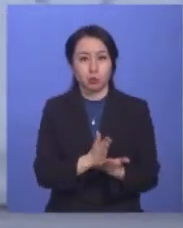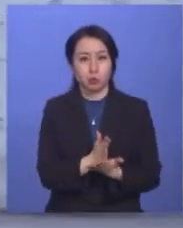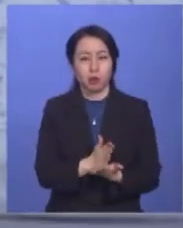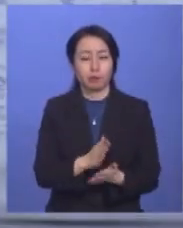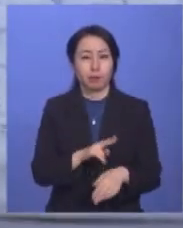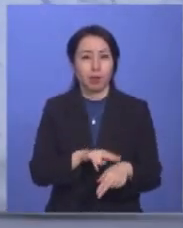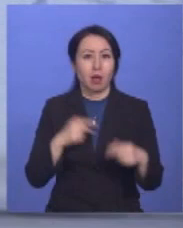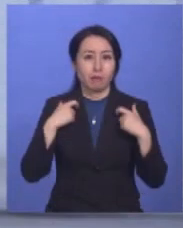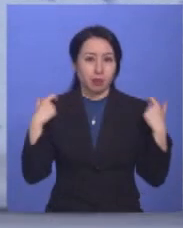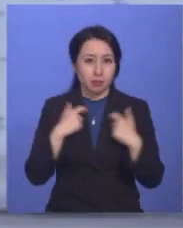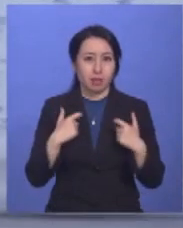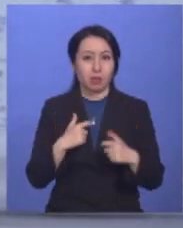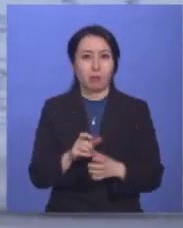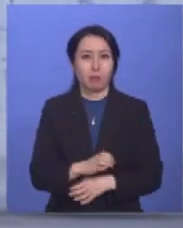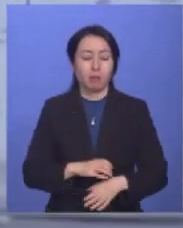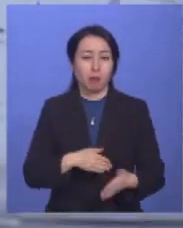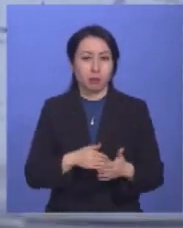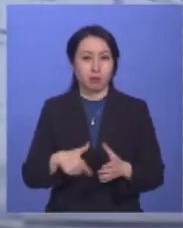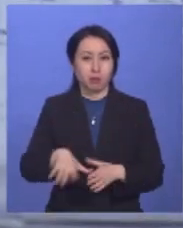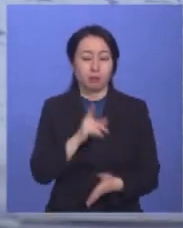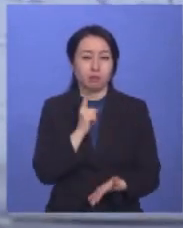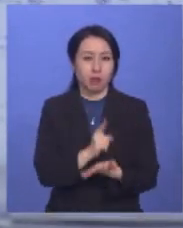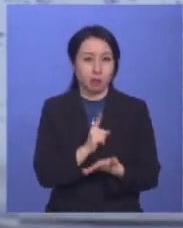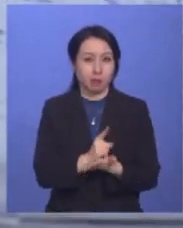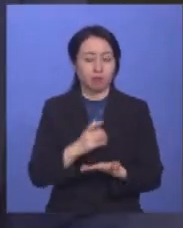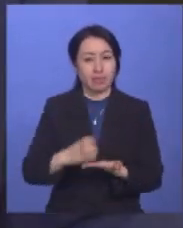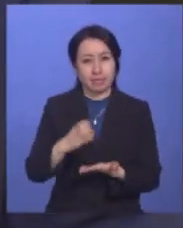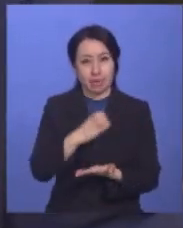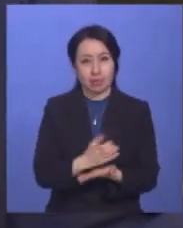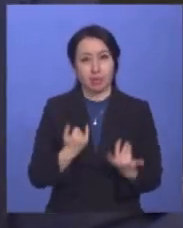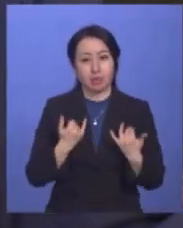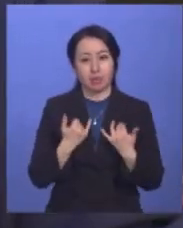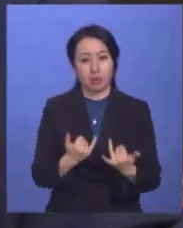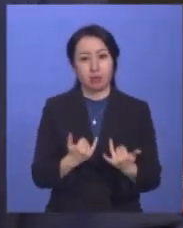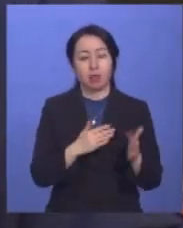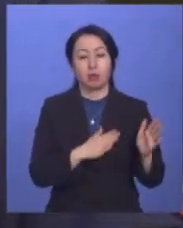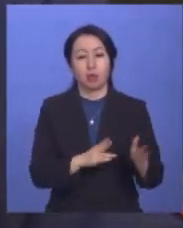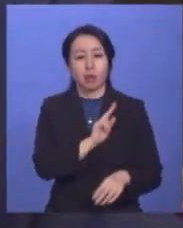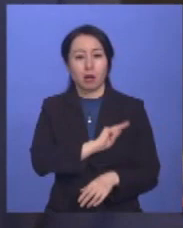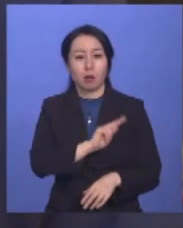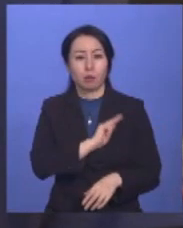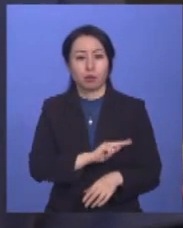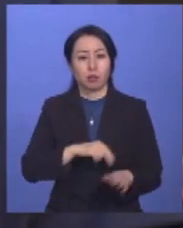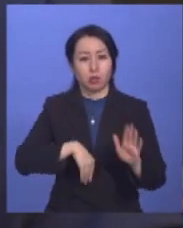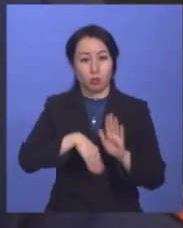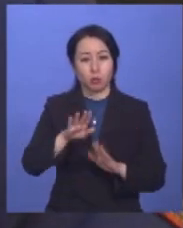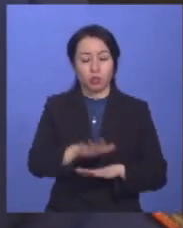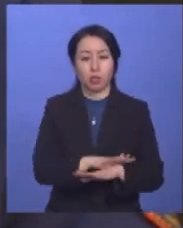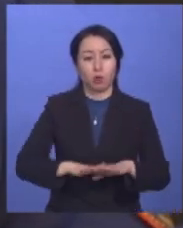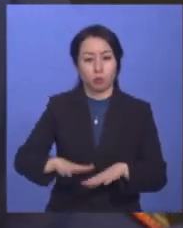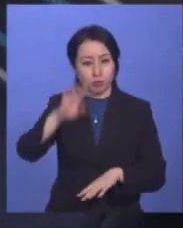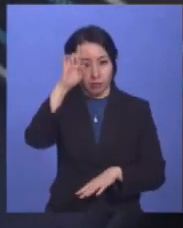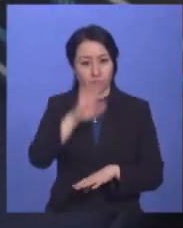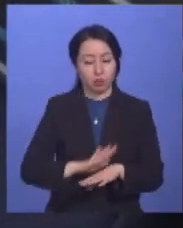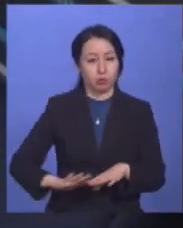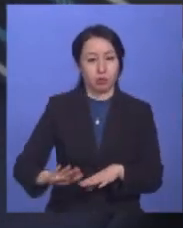офицеры и сержанты обязаны максимально соответствовать всем требованиям и стандартам для образцовой и конструктивной работы на благо общества и государства.